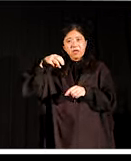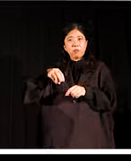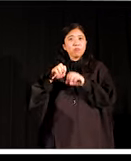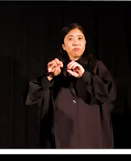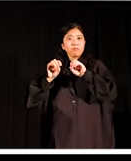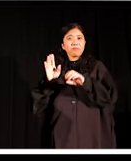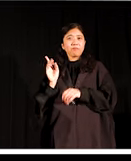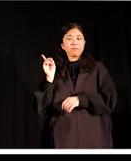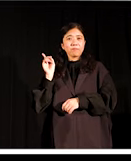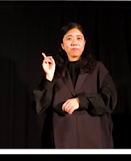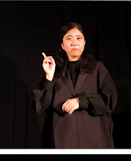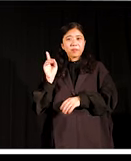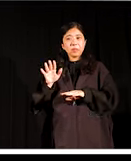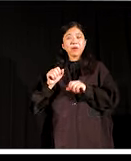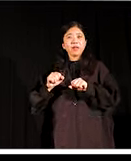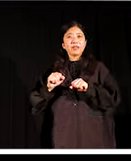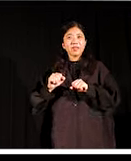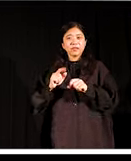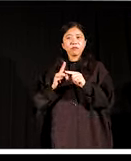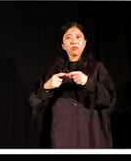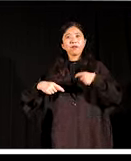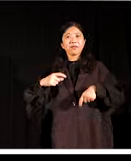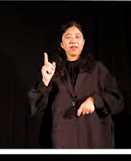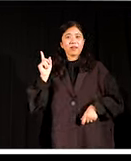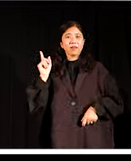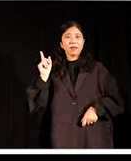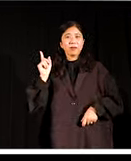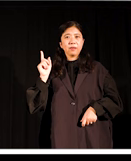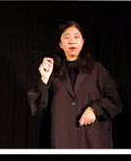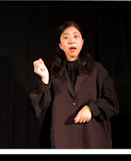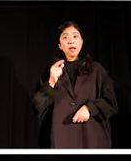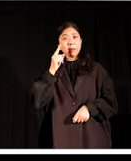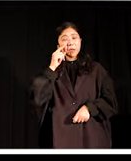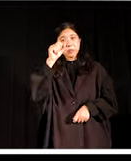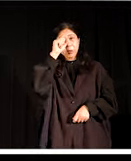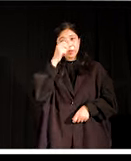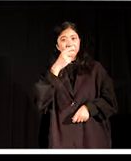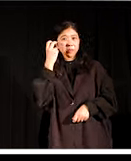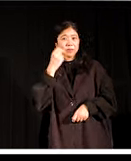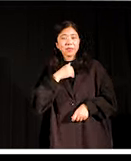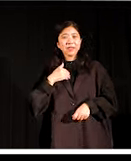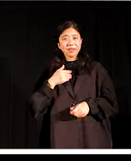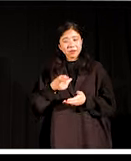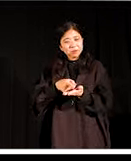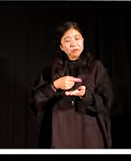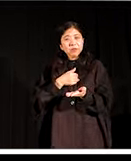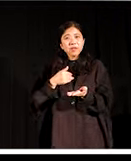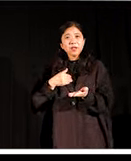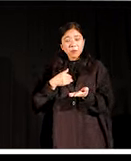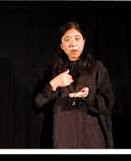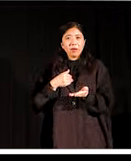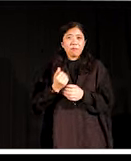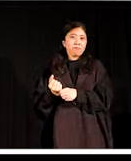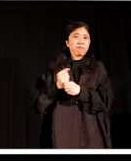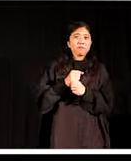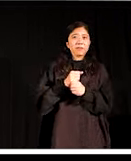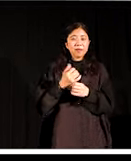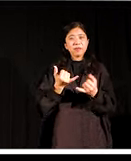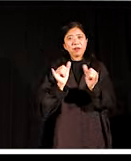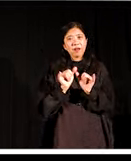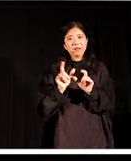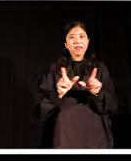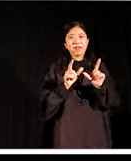でもう今中学生ですねあのこういった感じで早めに発見されて治療がうまくいけば本当に普通にあの社会に戻っ